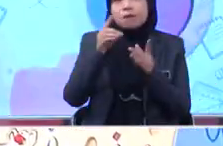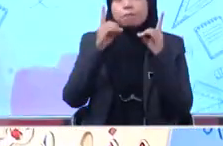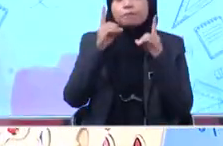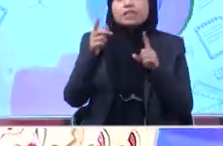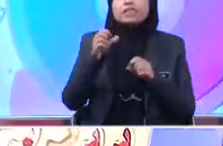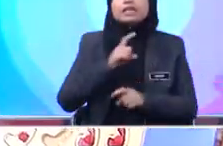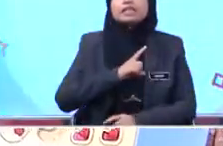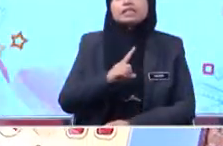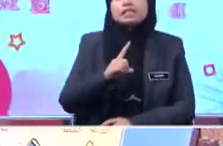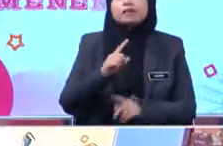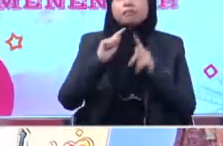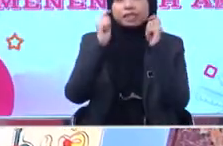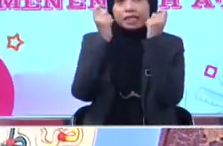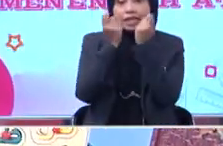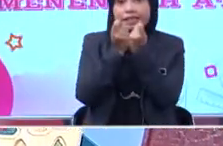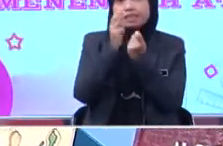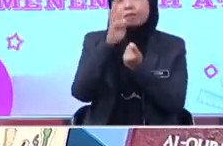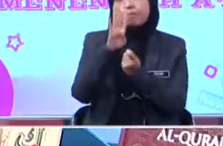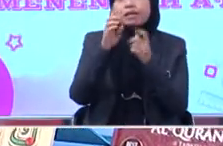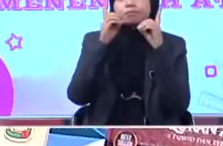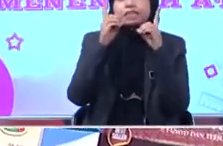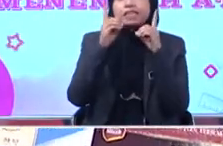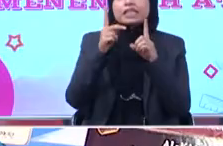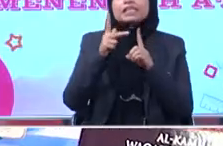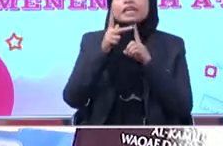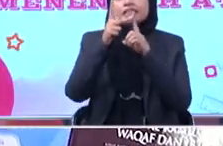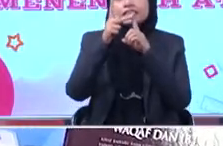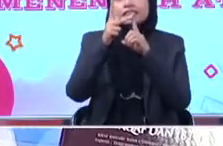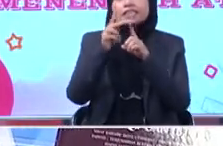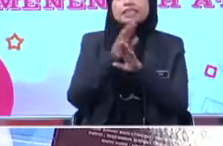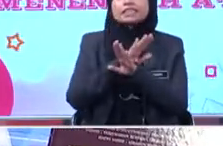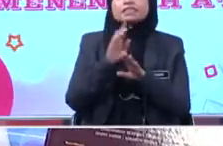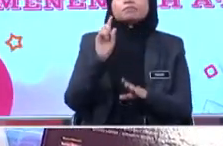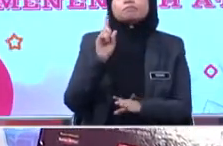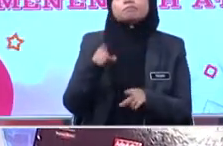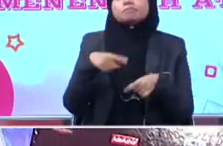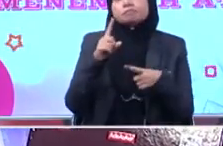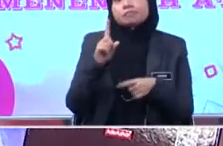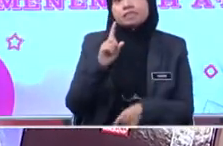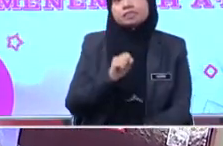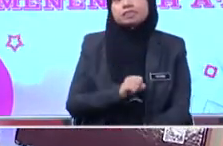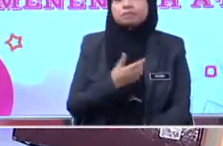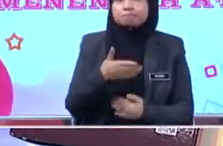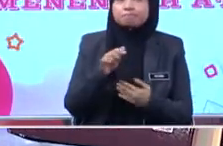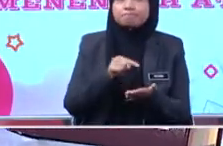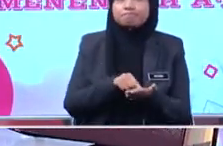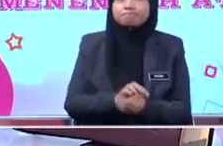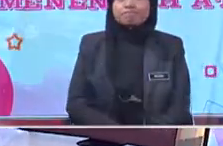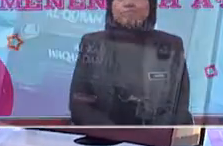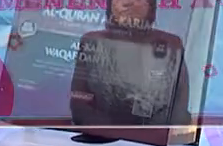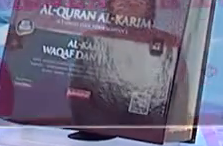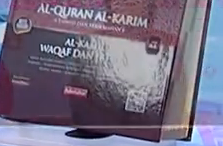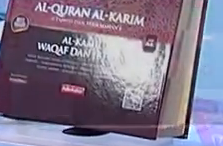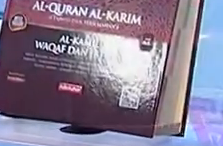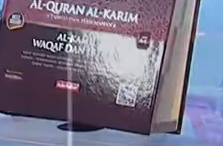tingkatan dapat khusus untuk sosok pendidik harus bersama dengan mode-mode jangan kemana-mana kita kembali semula selepas ini hehehe